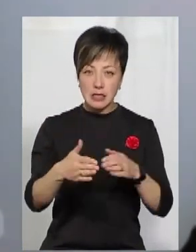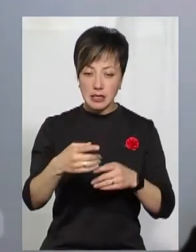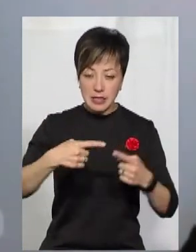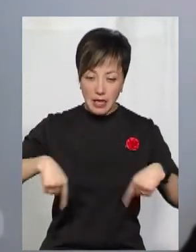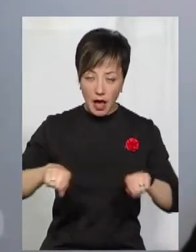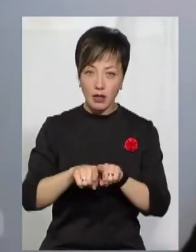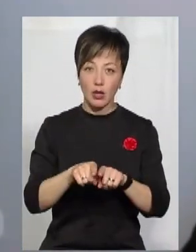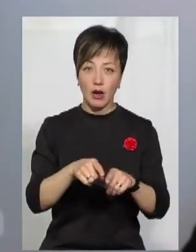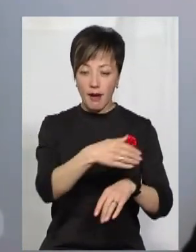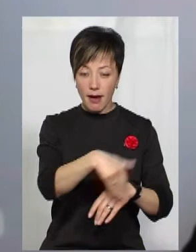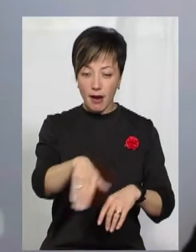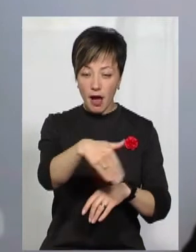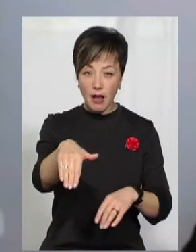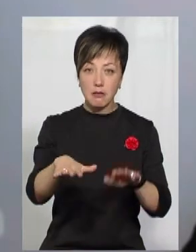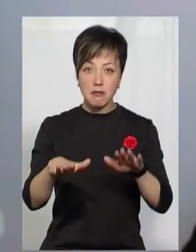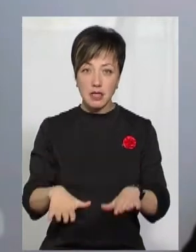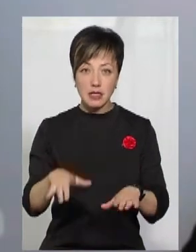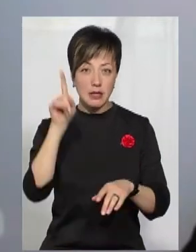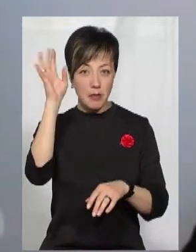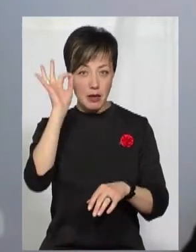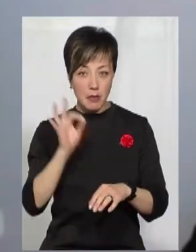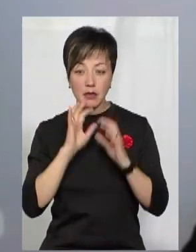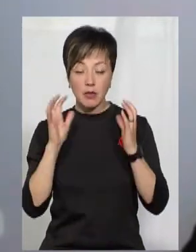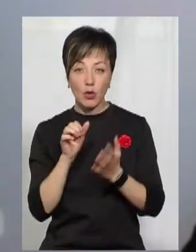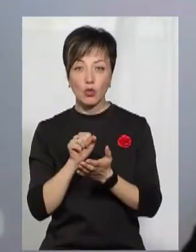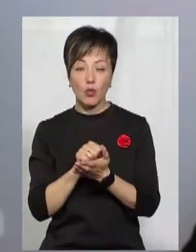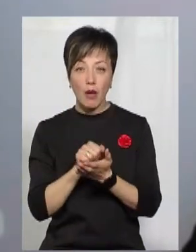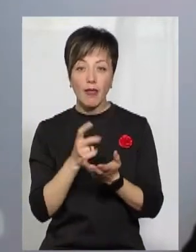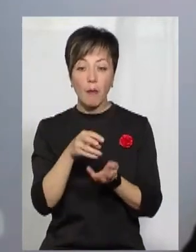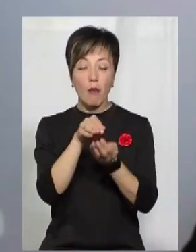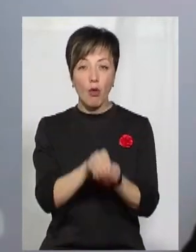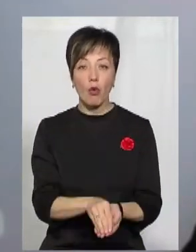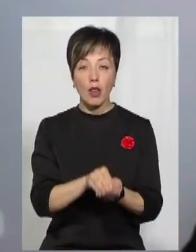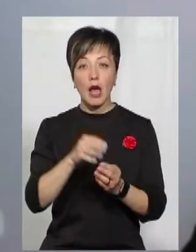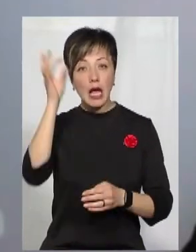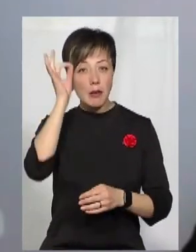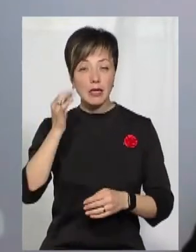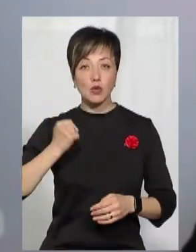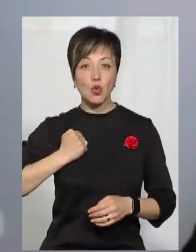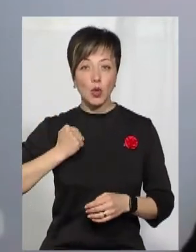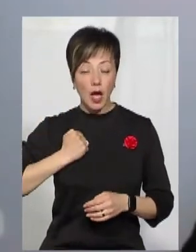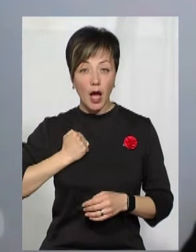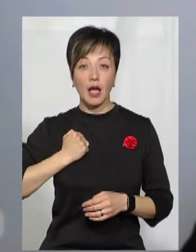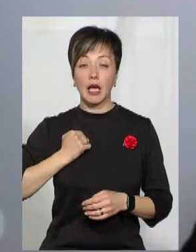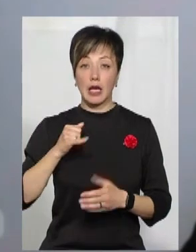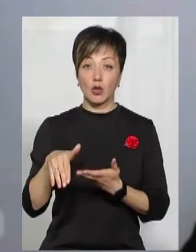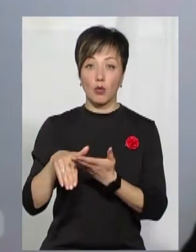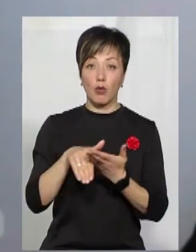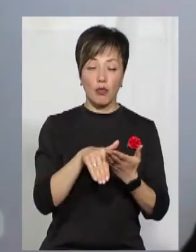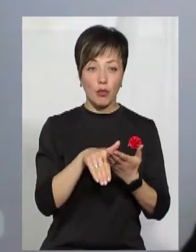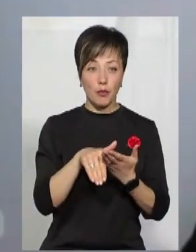в німецьких архівах зберігаються документи, де є похоронення німецьких солдатів, і за